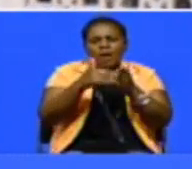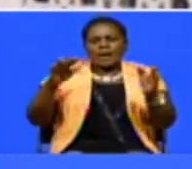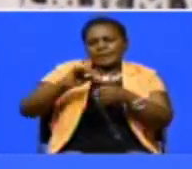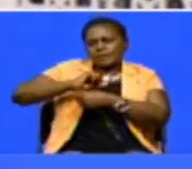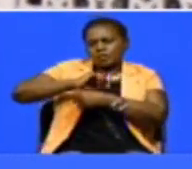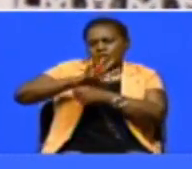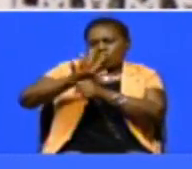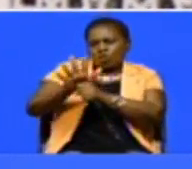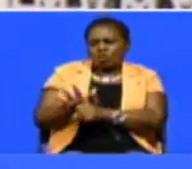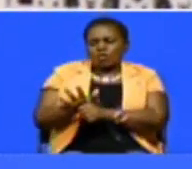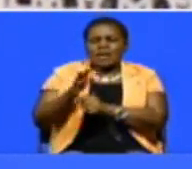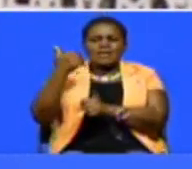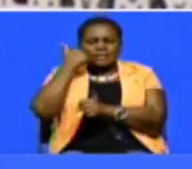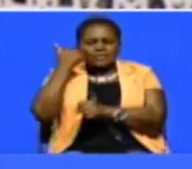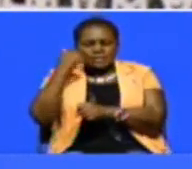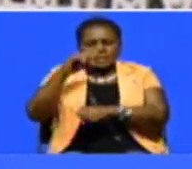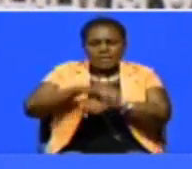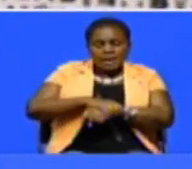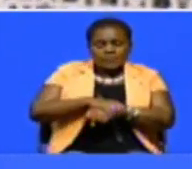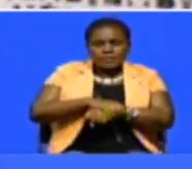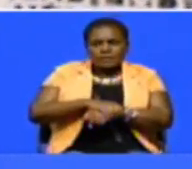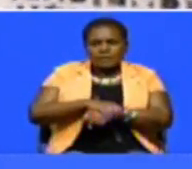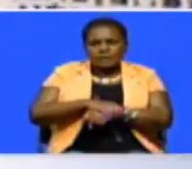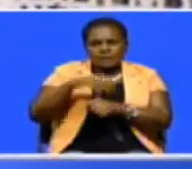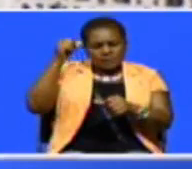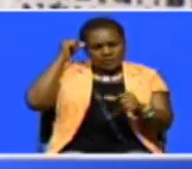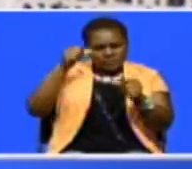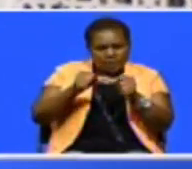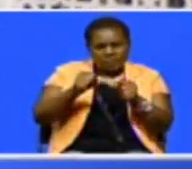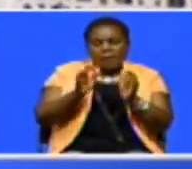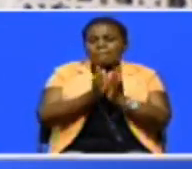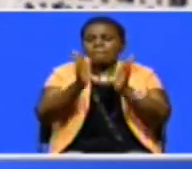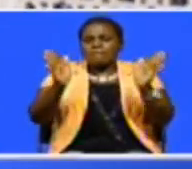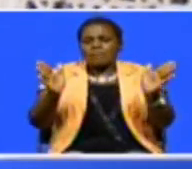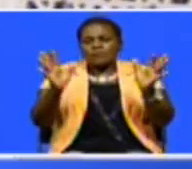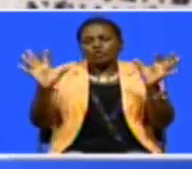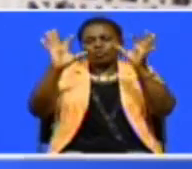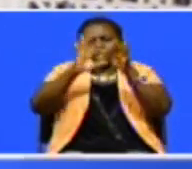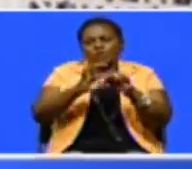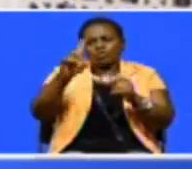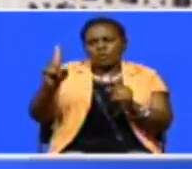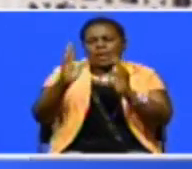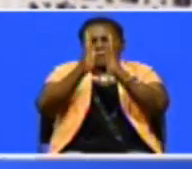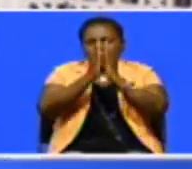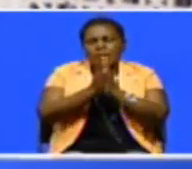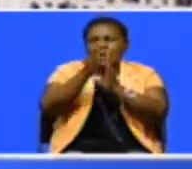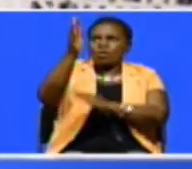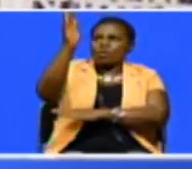na janga ambalo limetupata. Na nikumbushe tu Wakenya tuwe kitu kimoja, tuombeane Mwenyezi